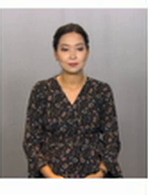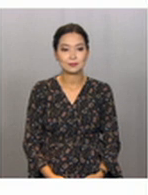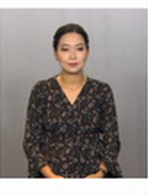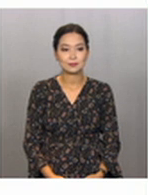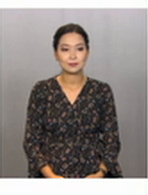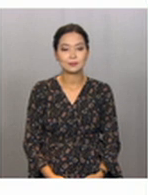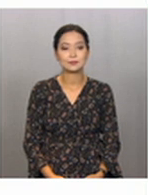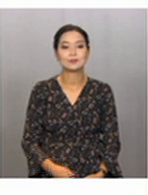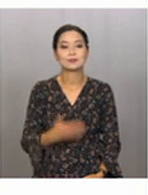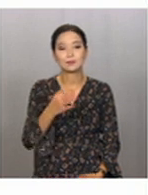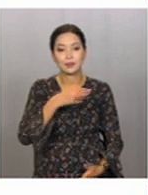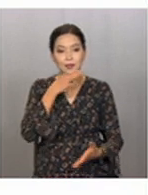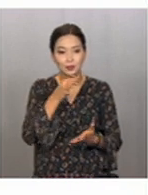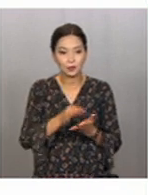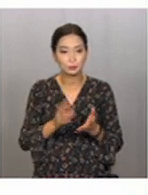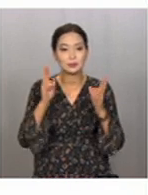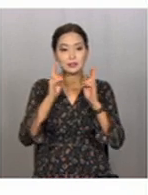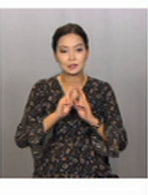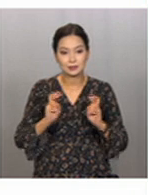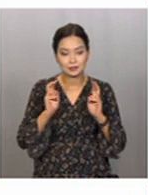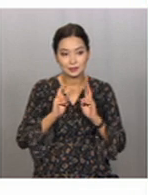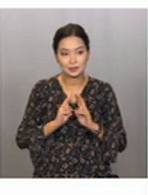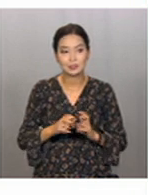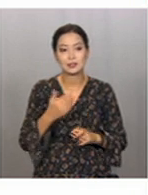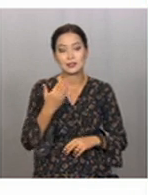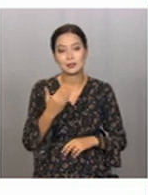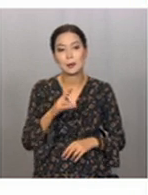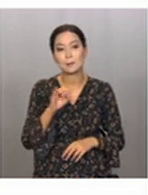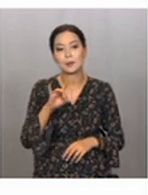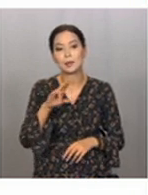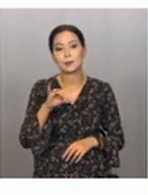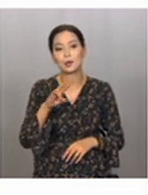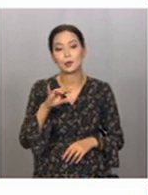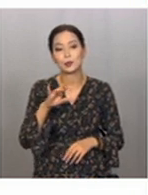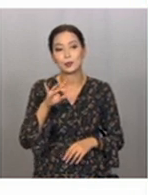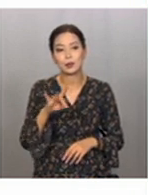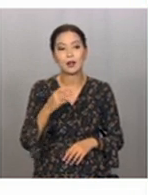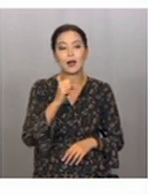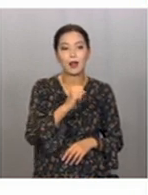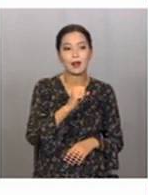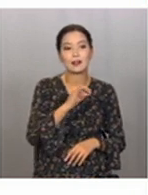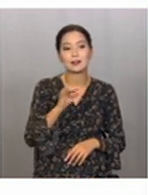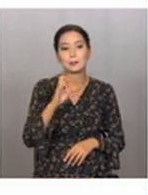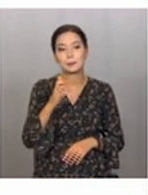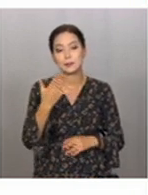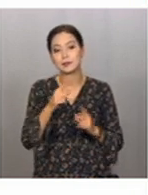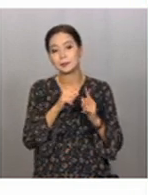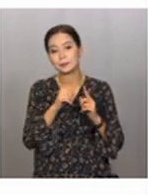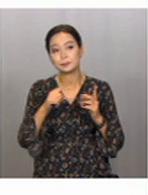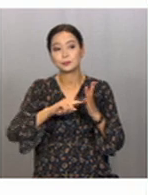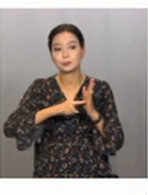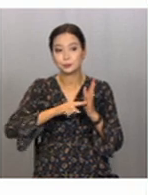Экранмен жауабыңызды тексеріңіз. Яғни, перпендикулярлық шарт А векторы мен Б векторының скалярлық